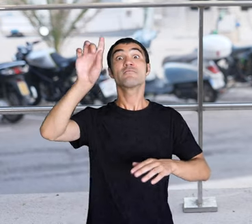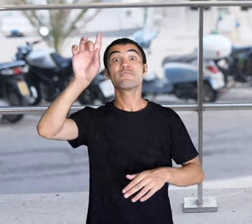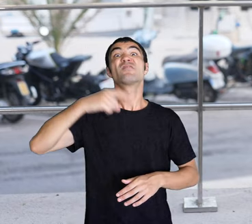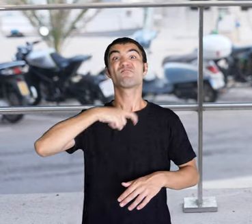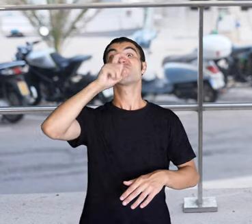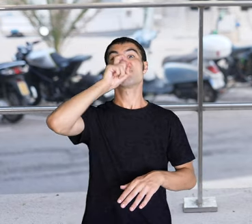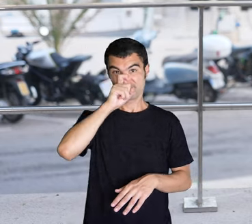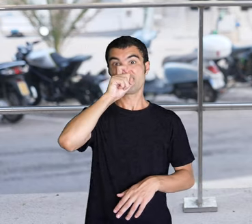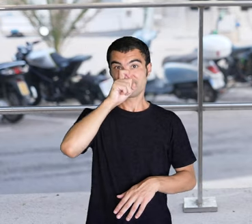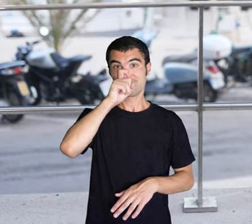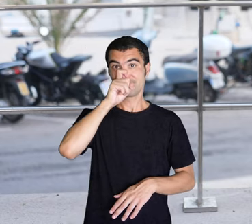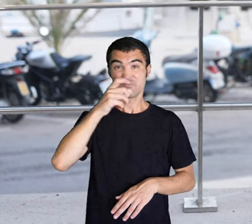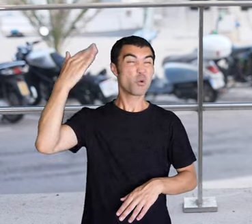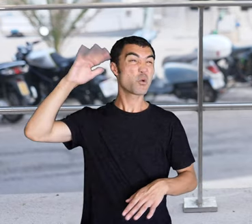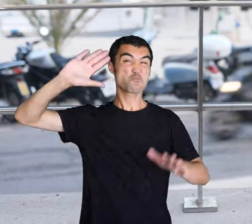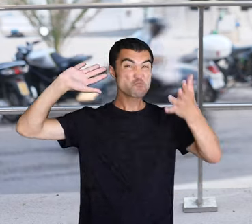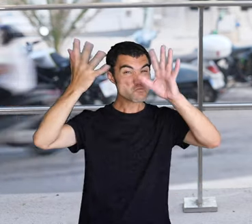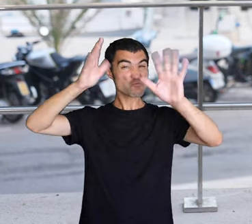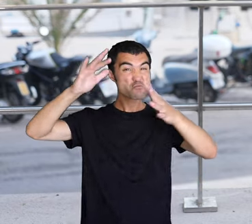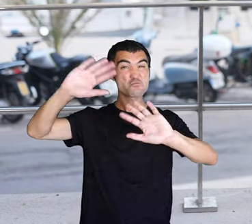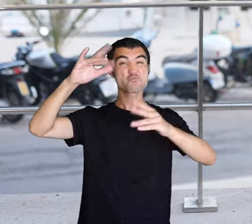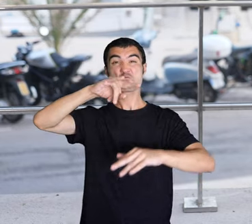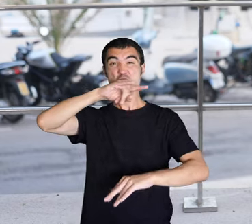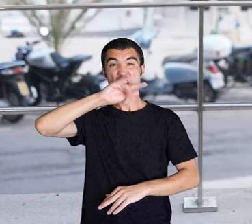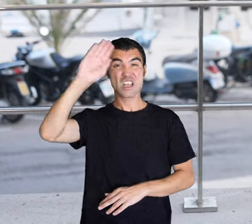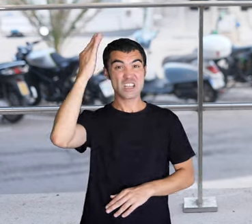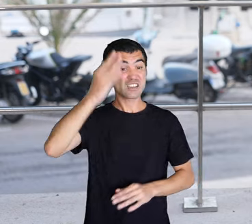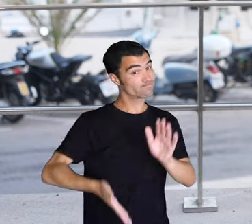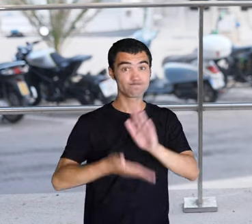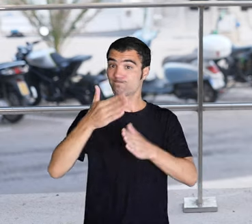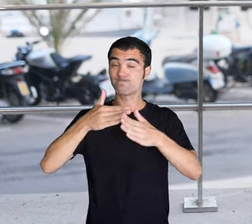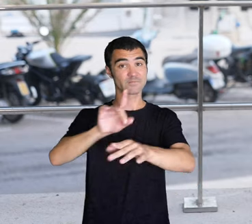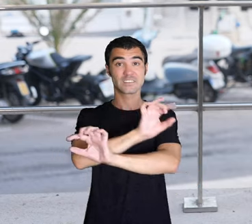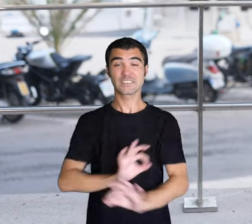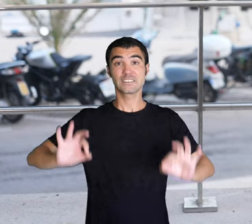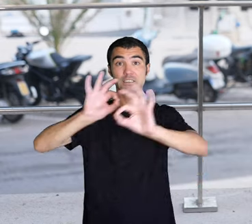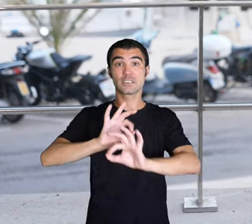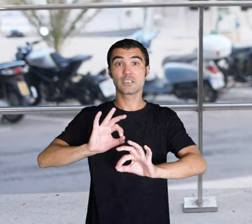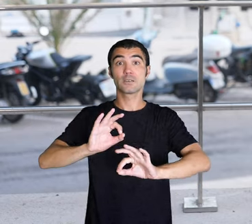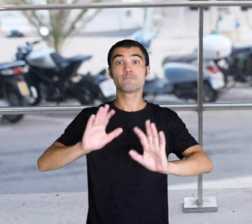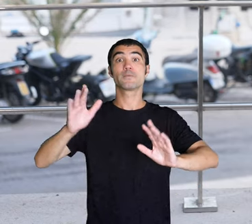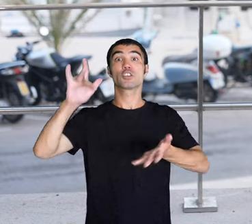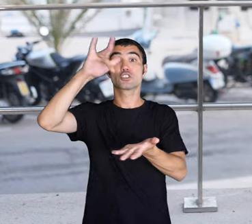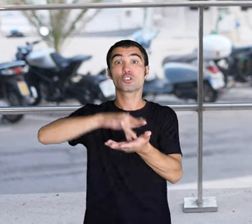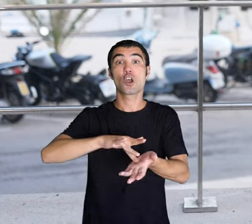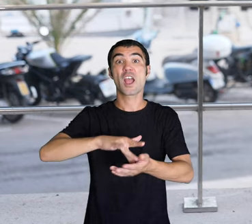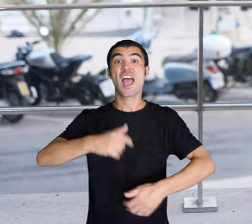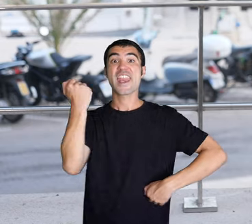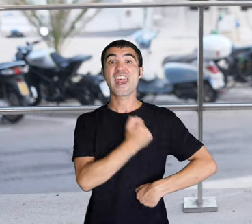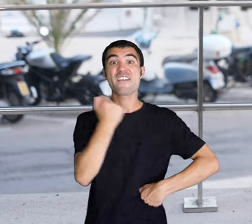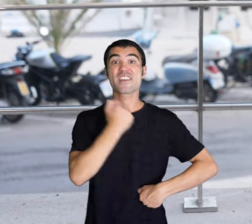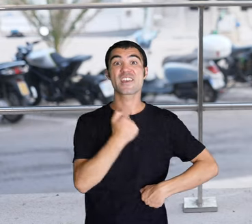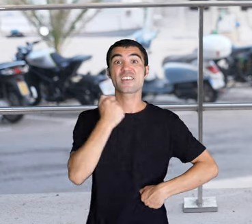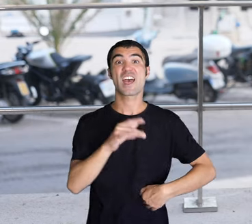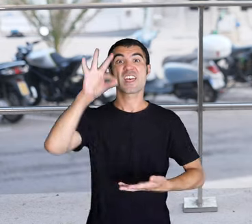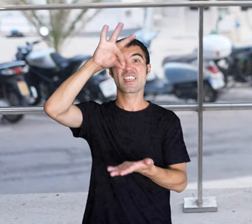record que com que feia molt de mal temps, que jo t'he dit que les barques no sortien, has de vegades, per a Nadal, el dia de Nadal, hem